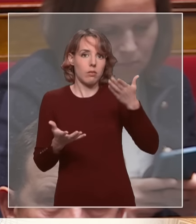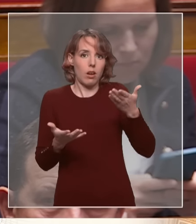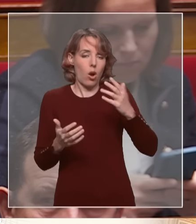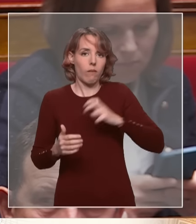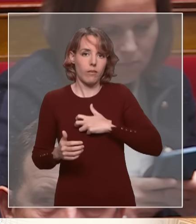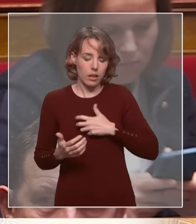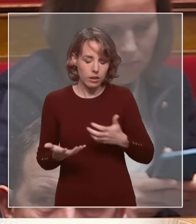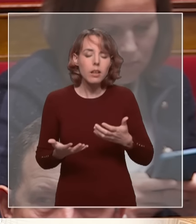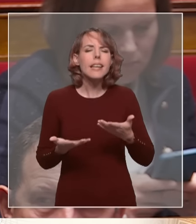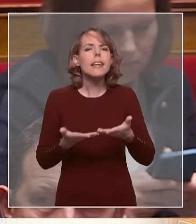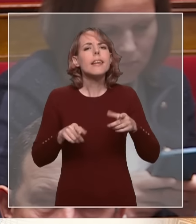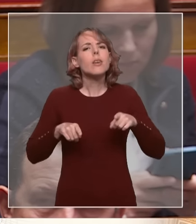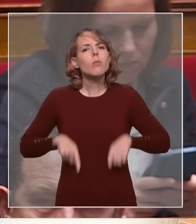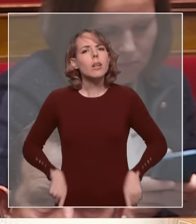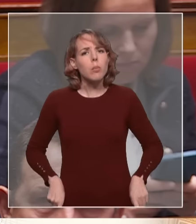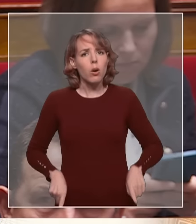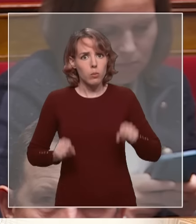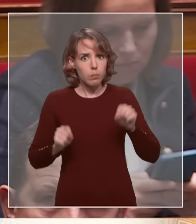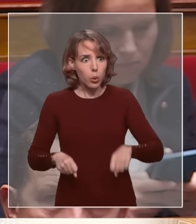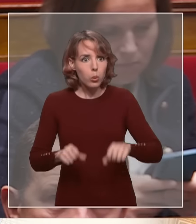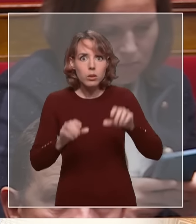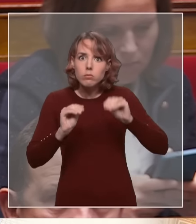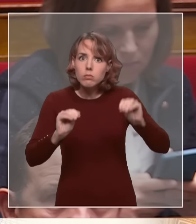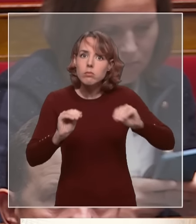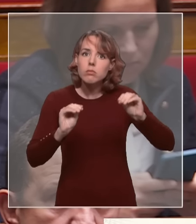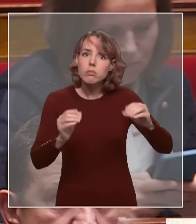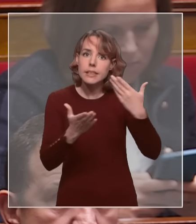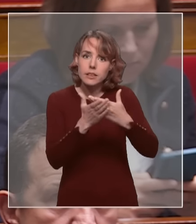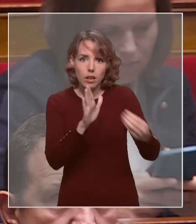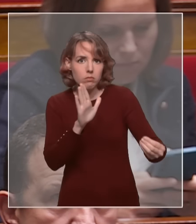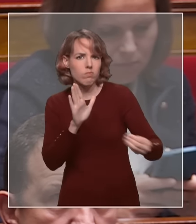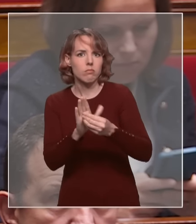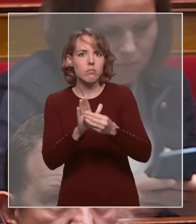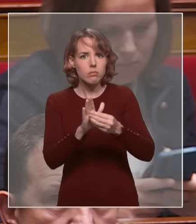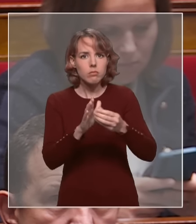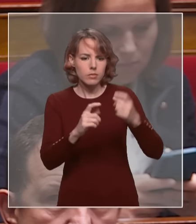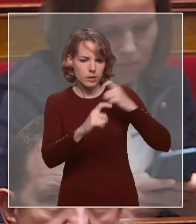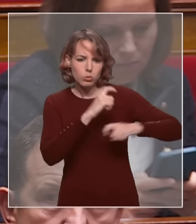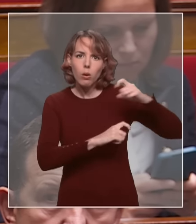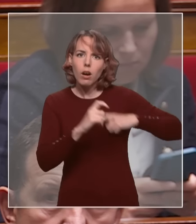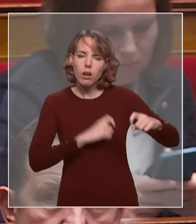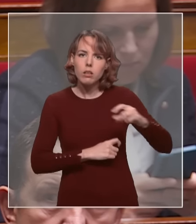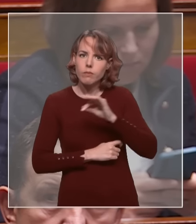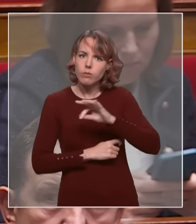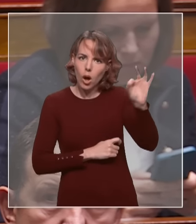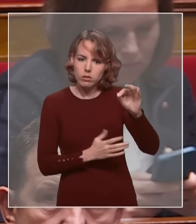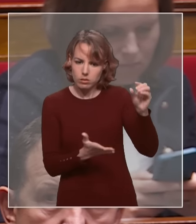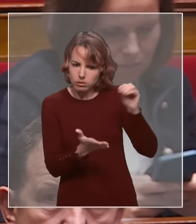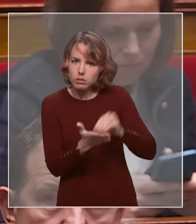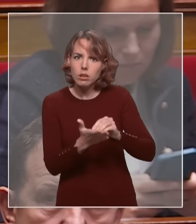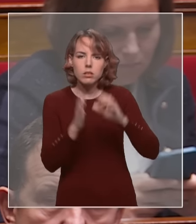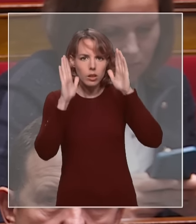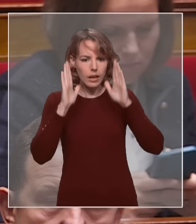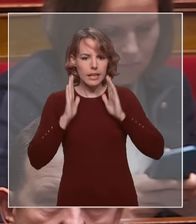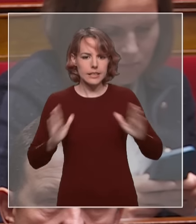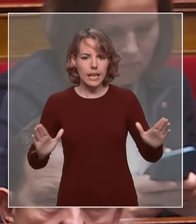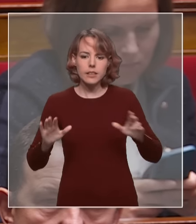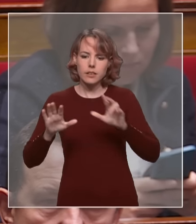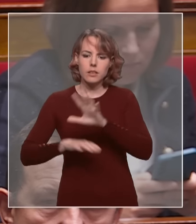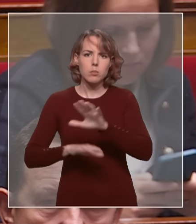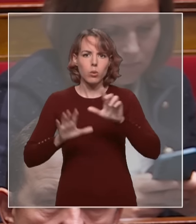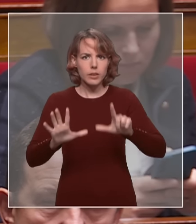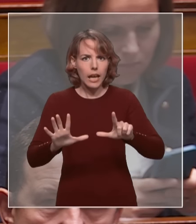accepte-t-il enfin d'enseigner cette histoire de manière permanente dans les manuels scolaires de notre pays? L'histoire de l'Alsace et de la Moselle, ce n'est pas de